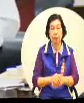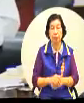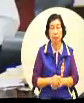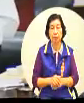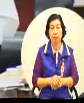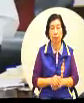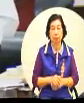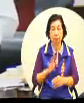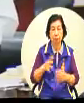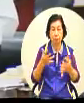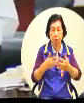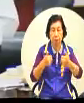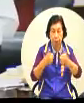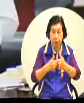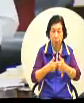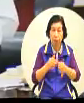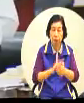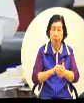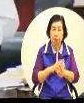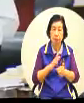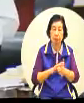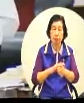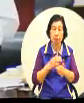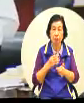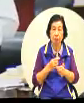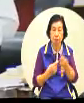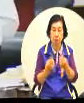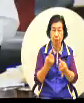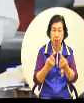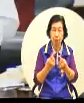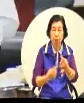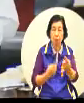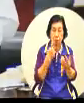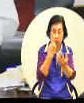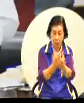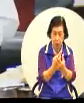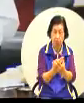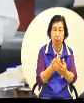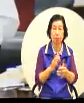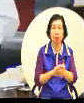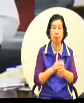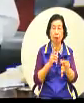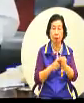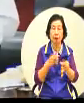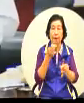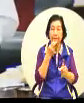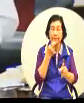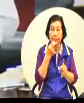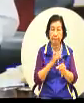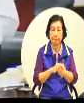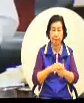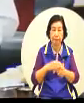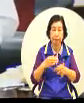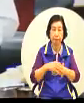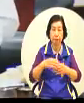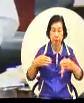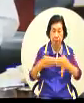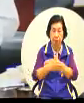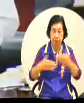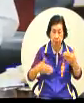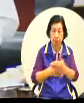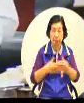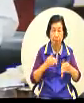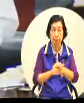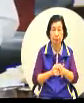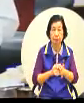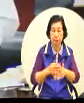有没有机会参加中央交通部公路局的道路道安